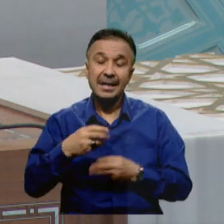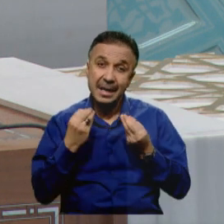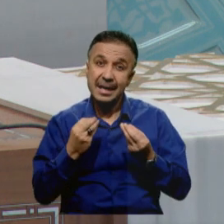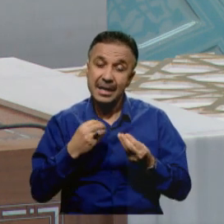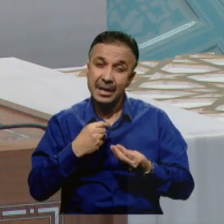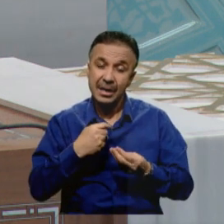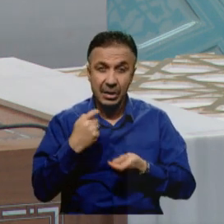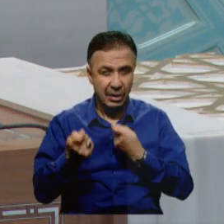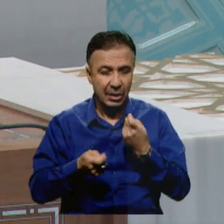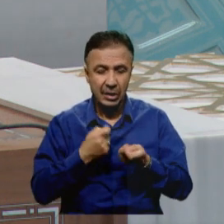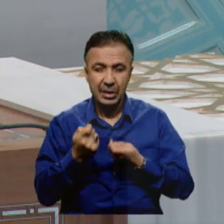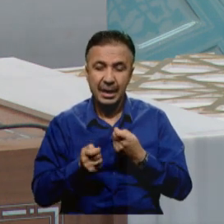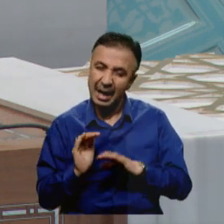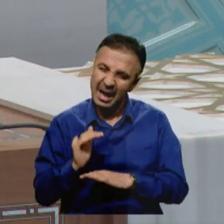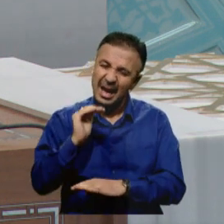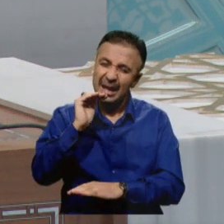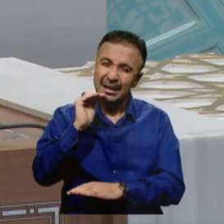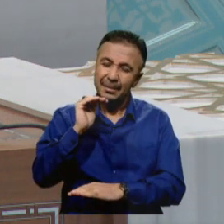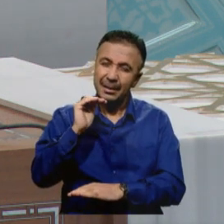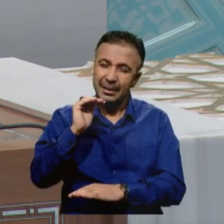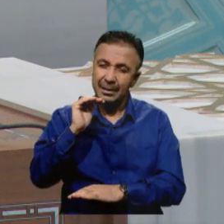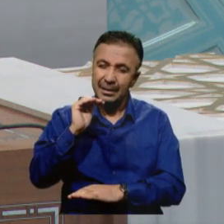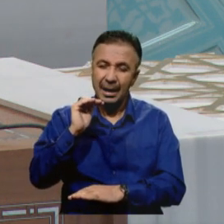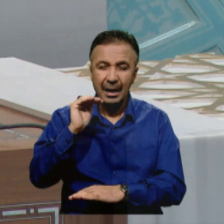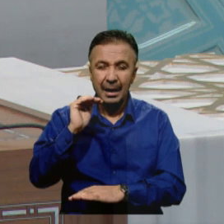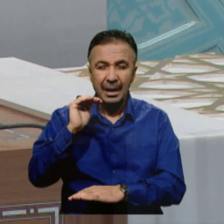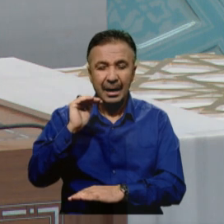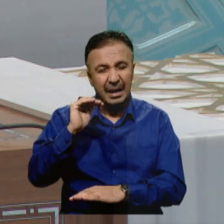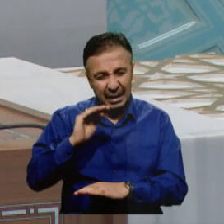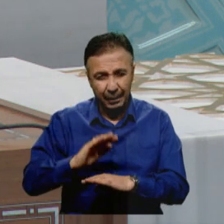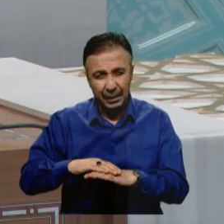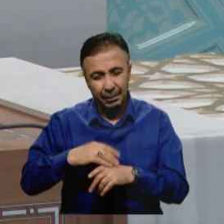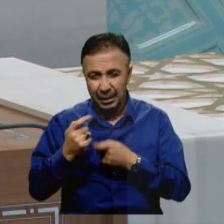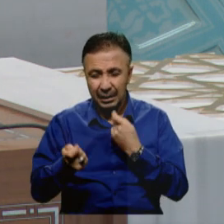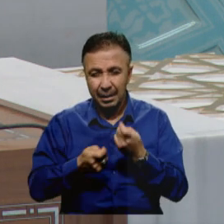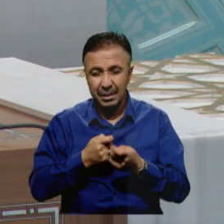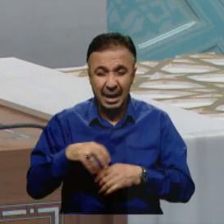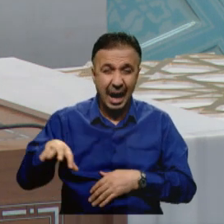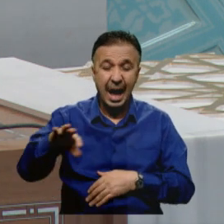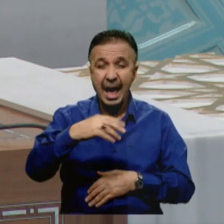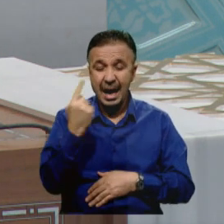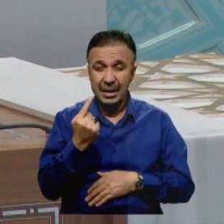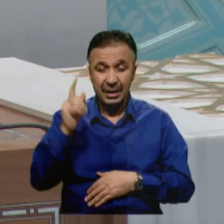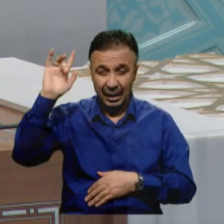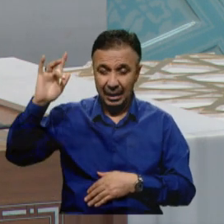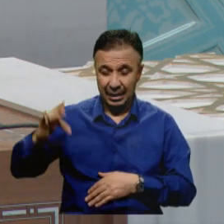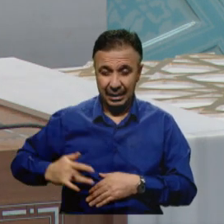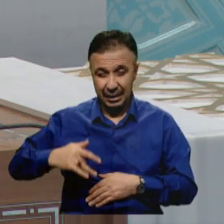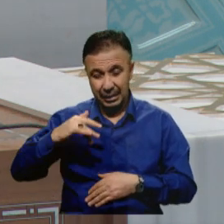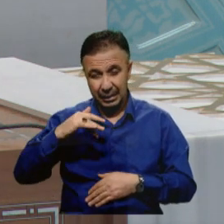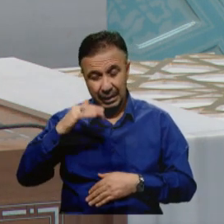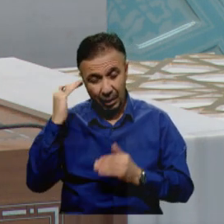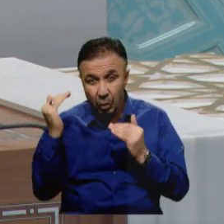iyilikleri, yani hayatımıza dair yapıp ettiklerimizin hepsinde Allah'ın rızasına esas almak,